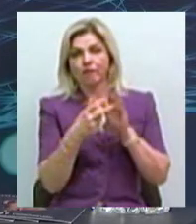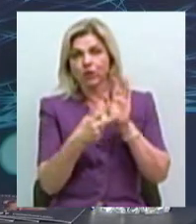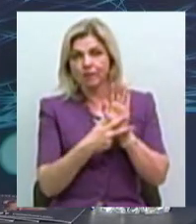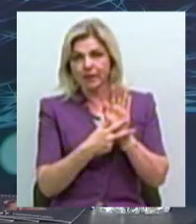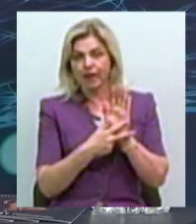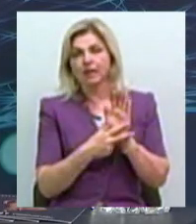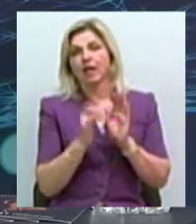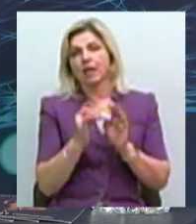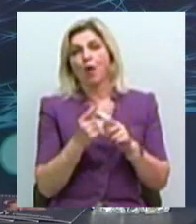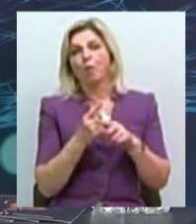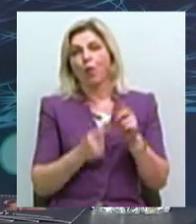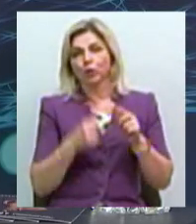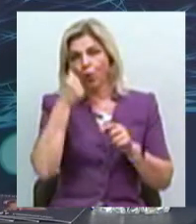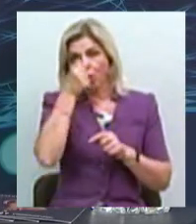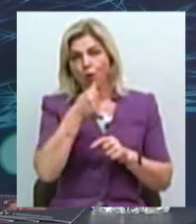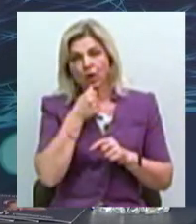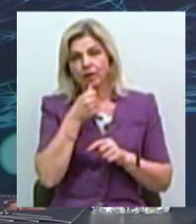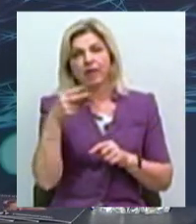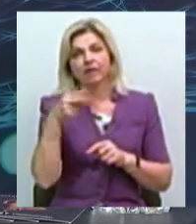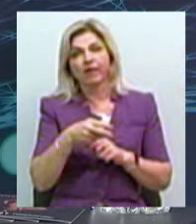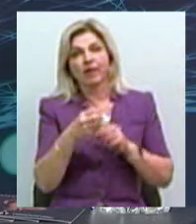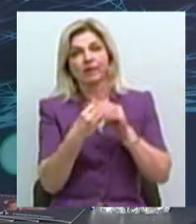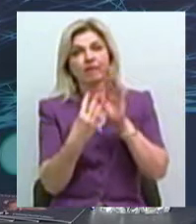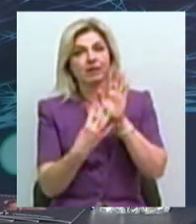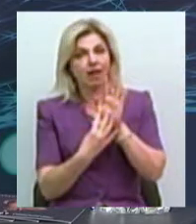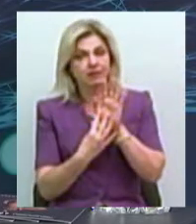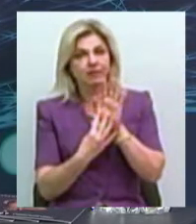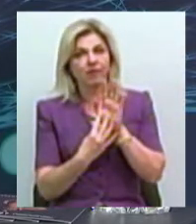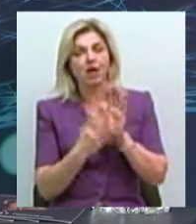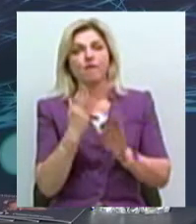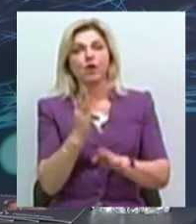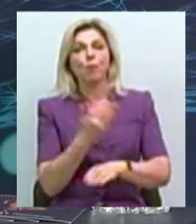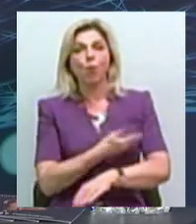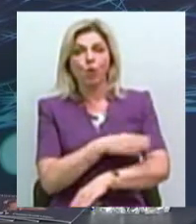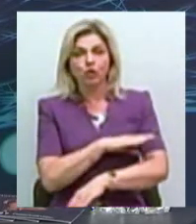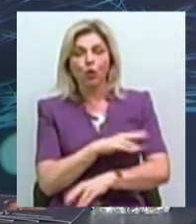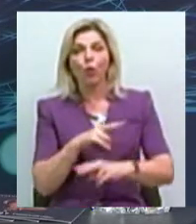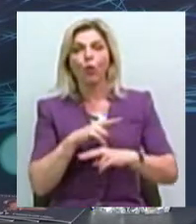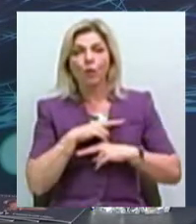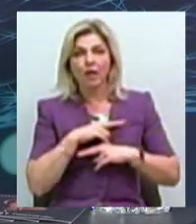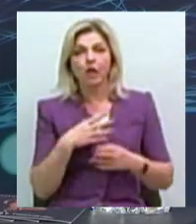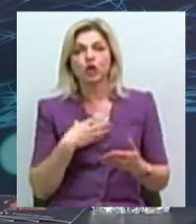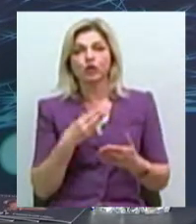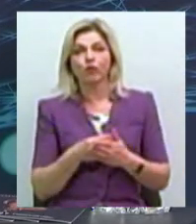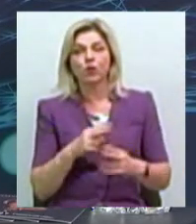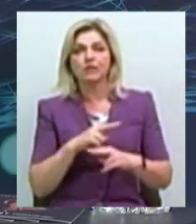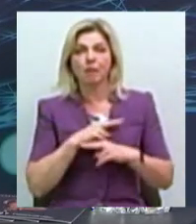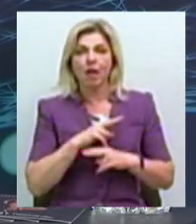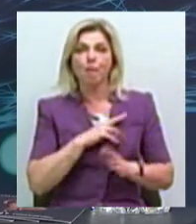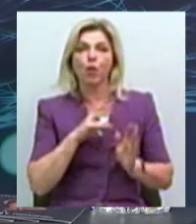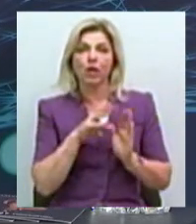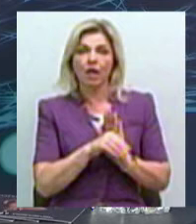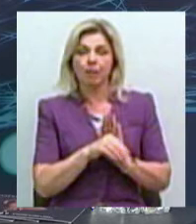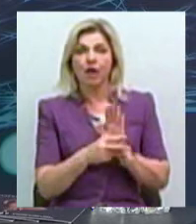и половина года 2019 в Польше умерли своей смертью и погибли